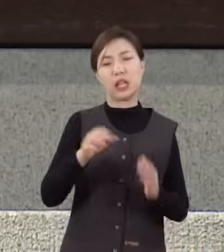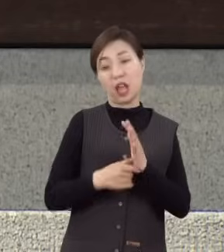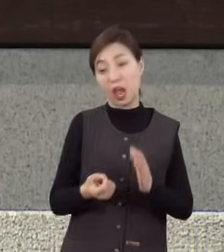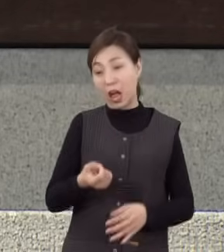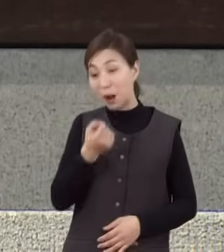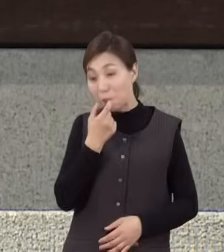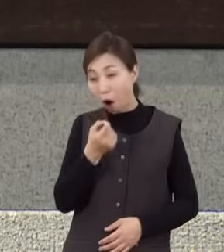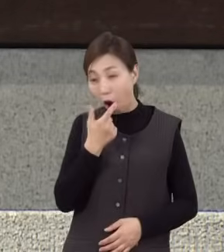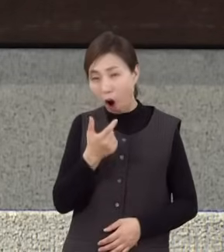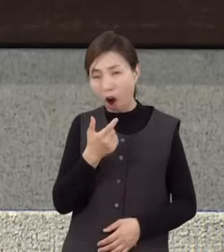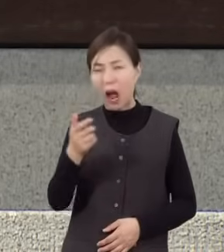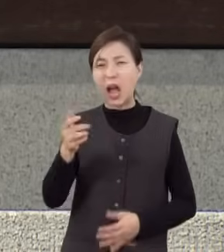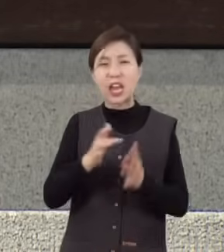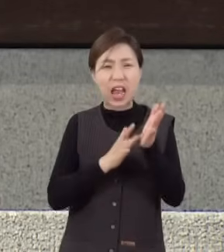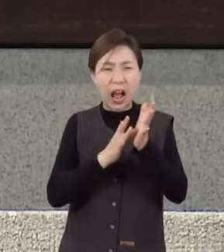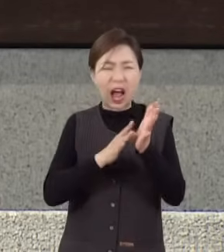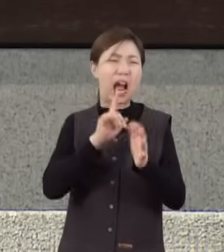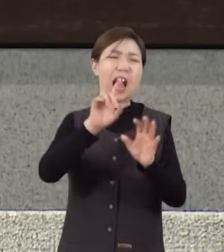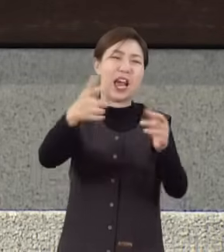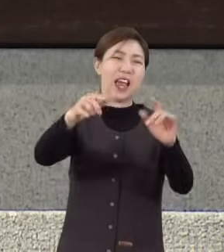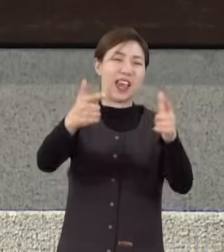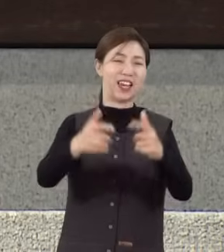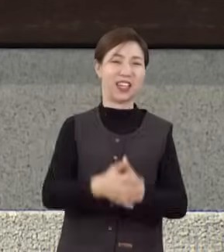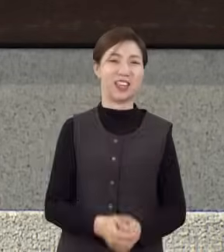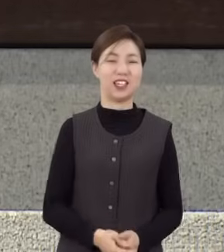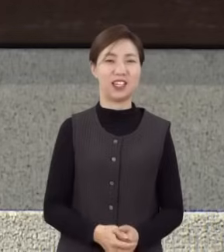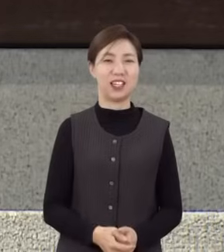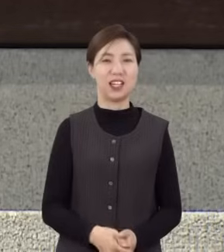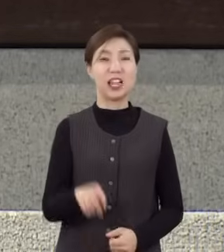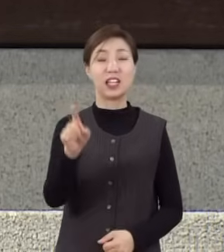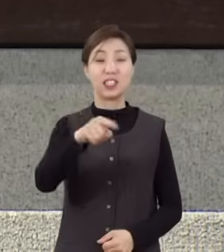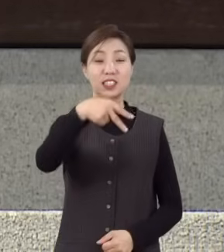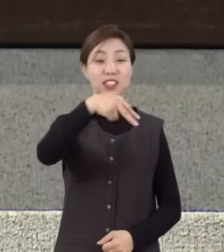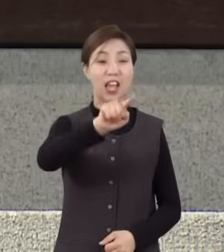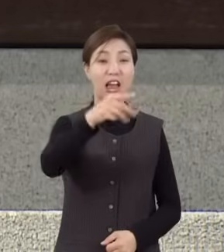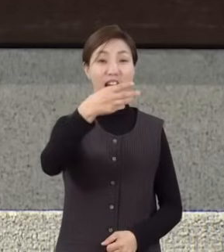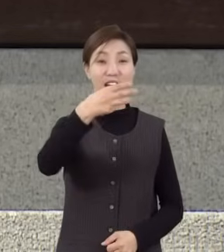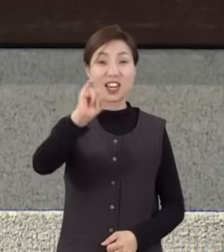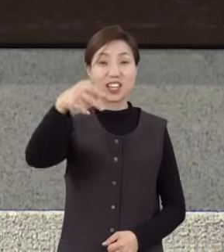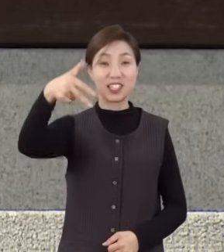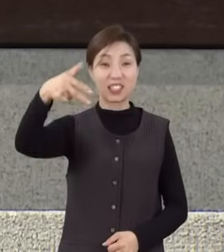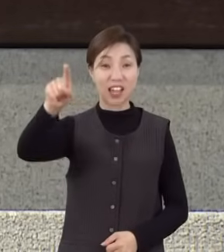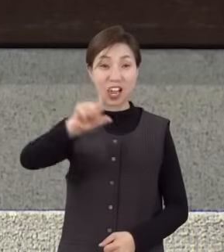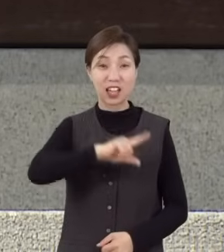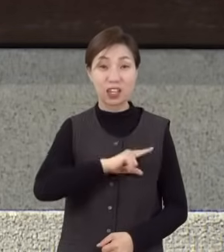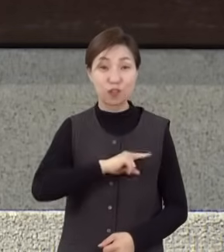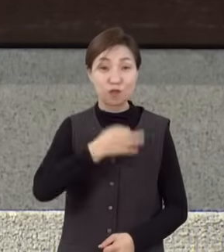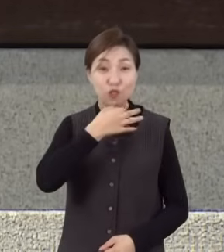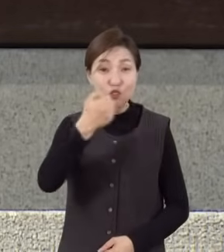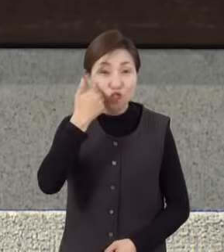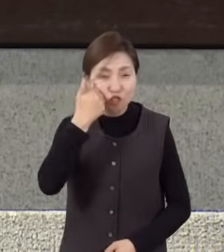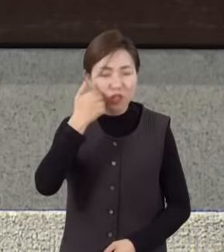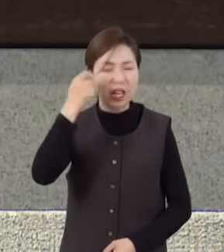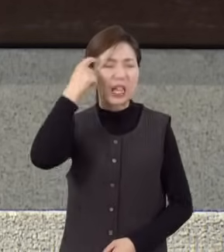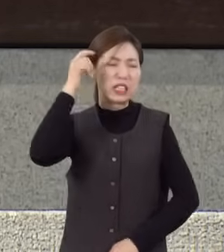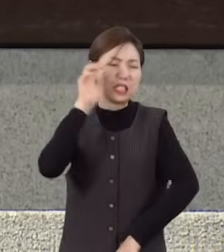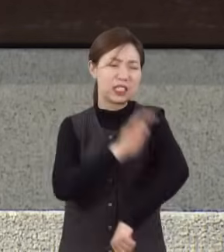지혜제일 사리불 스님을 얘기하는 거예요. 다 알고 계시죠? 네. 예, 다 알고 계신데 혹시 모르는 분들을 위해서 지혜제일 사리불 스님